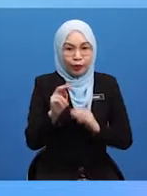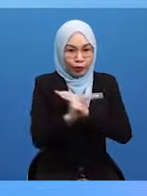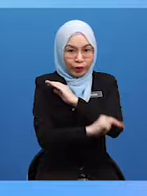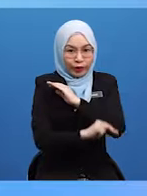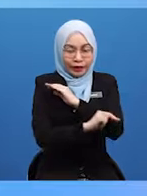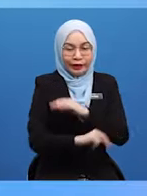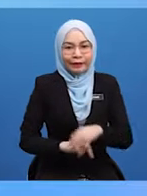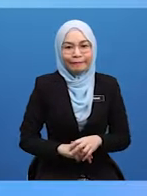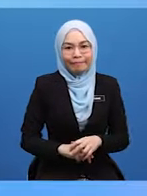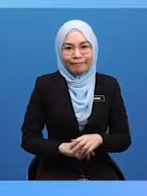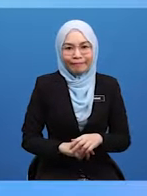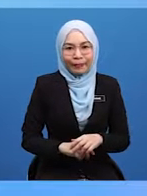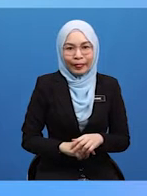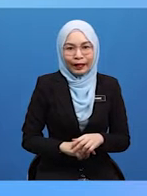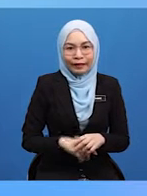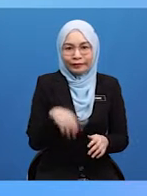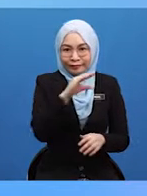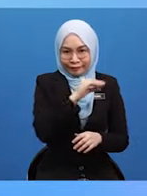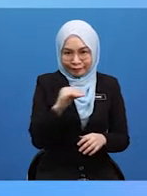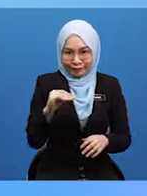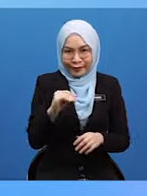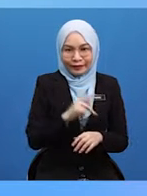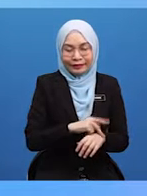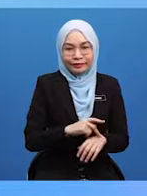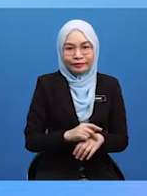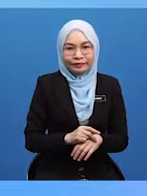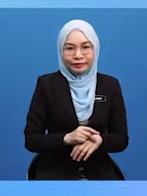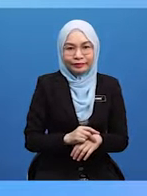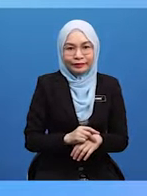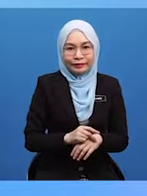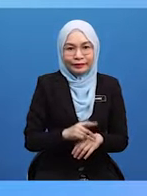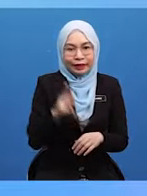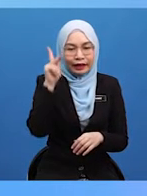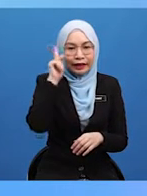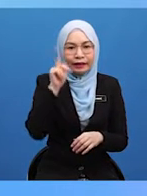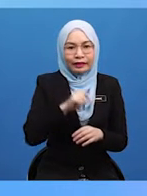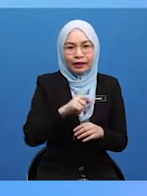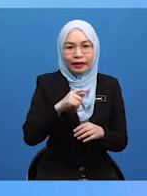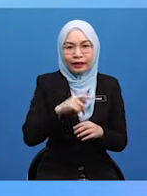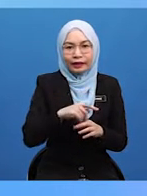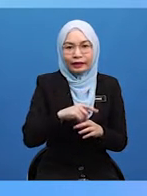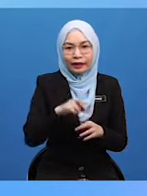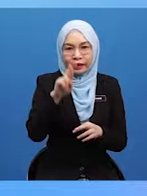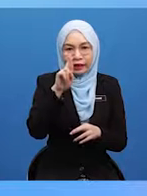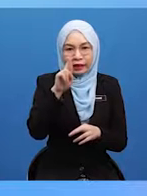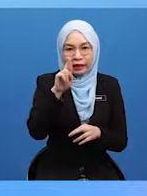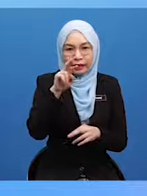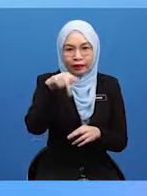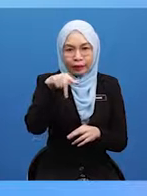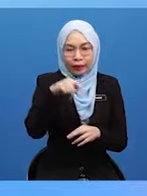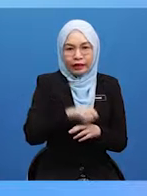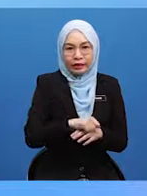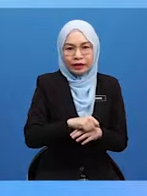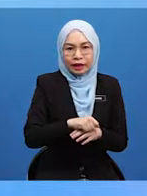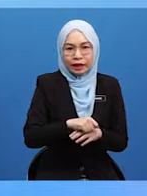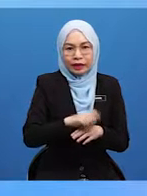negeri. Rantau Panjang di Kelantan dan Padang Besar di Perlis merupakan